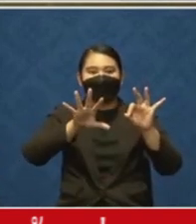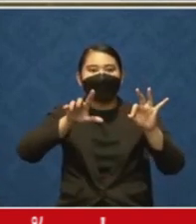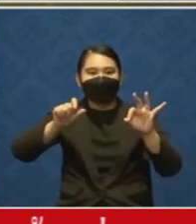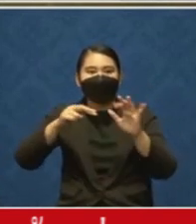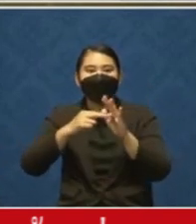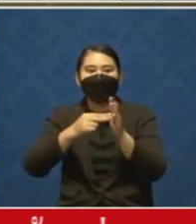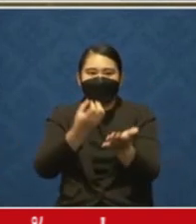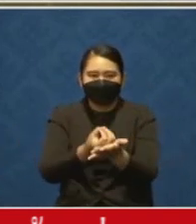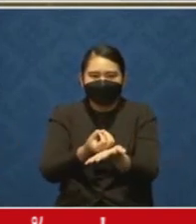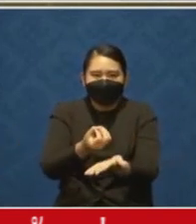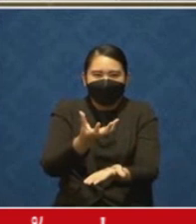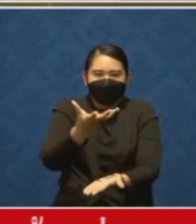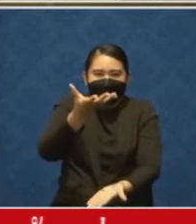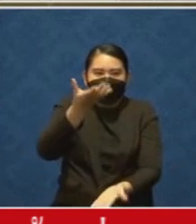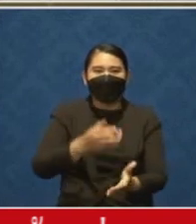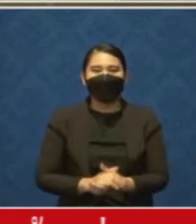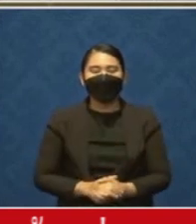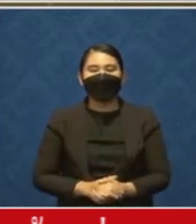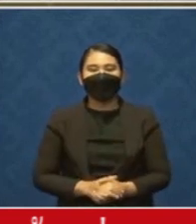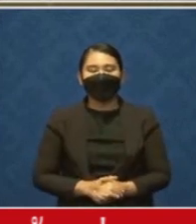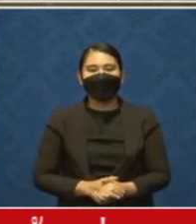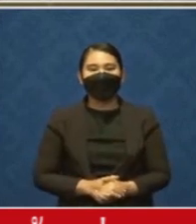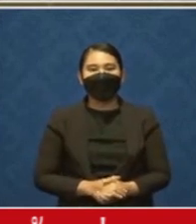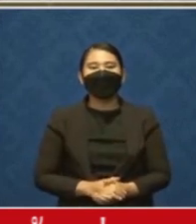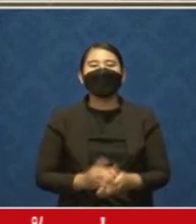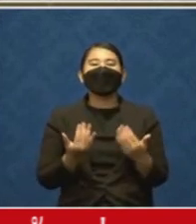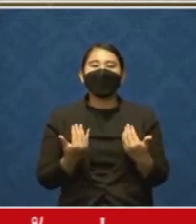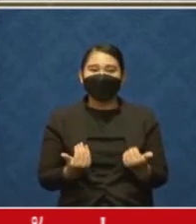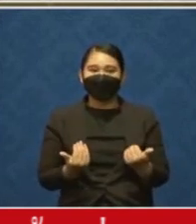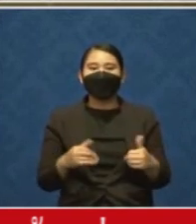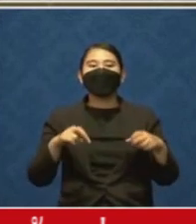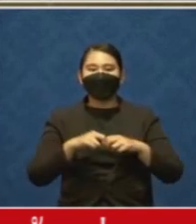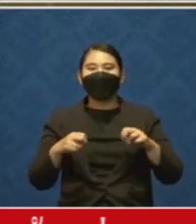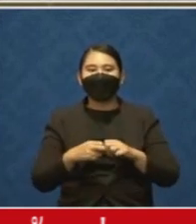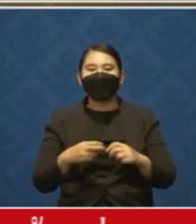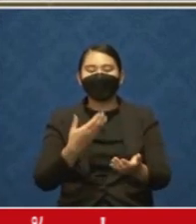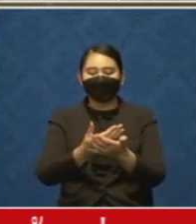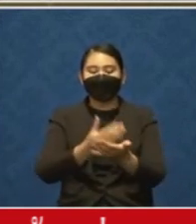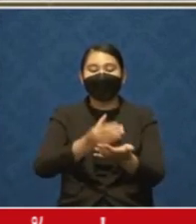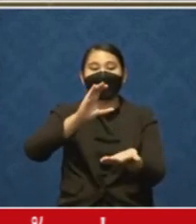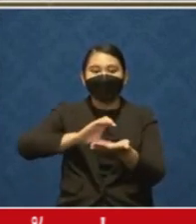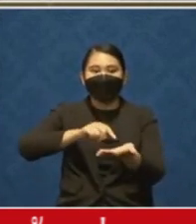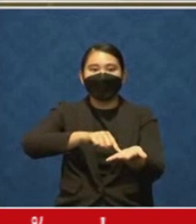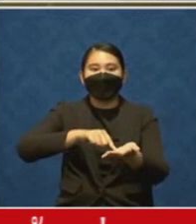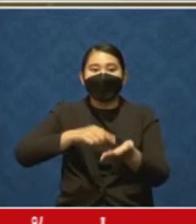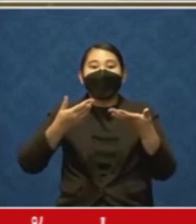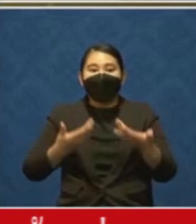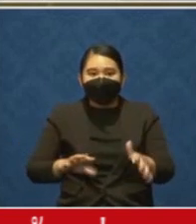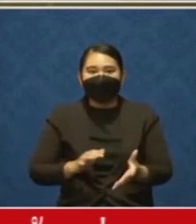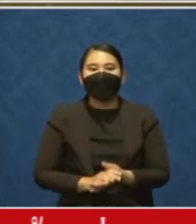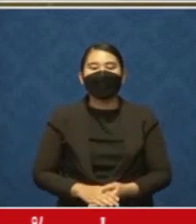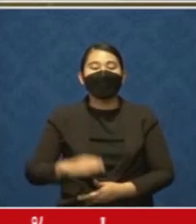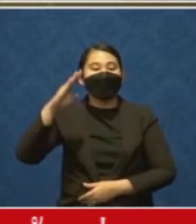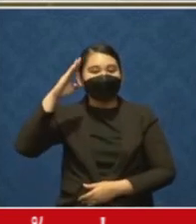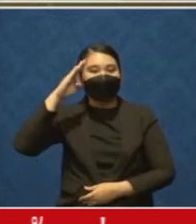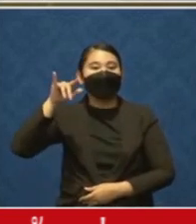F-35A ก็ยิ่งแพงครับท่านประธานครับนี่นะครับคือปัญหาว่าคุณตั้งงบประมาณไปแล้วเนี่ยกองทัพอากาศคุณจ